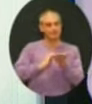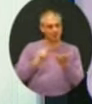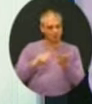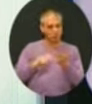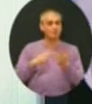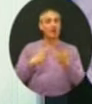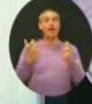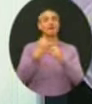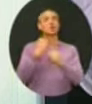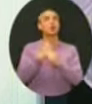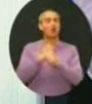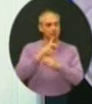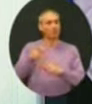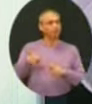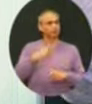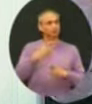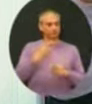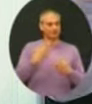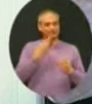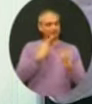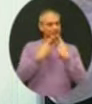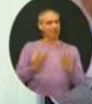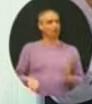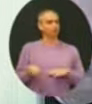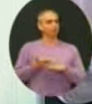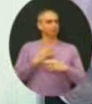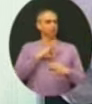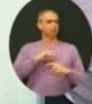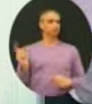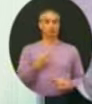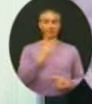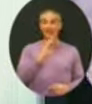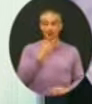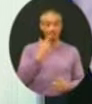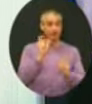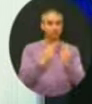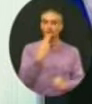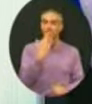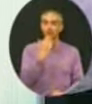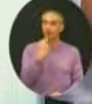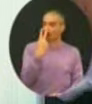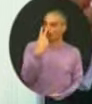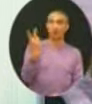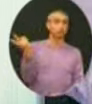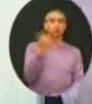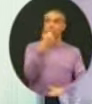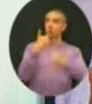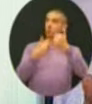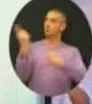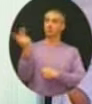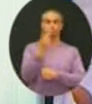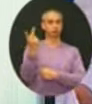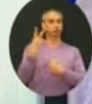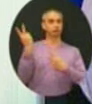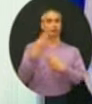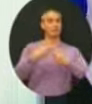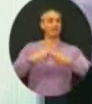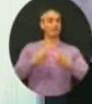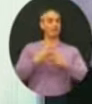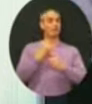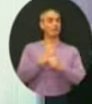כוח אדם. זה יהיה שיח מפרה. אם האזרחים בישראל יביטו בשני מועמדים, שניהם חברי מפלגת